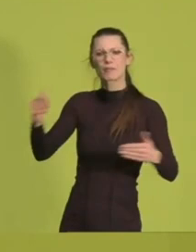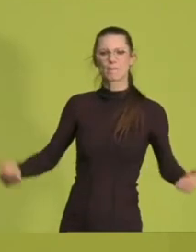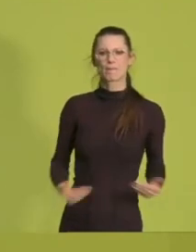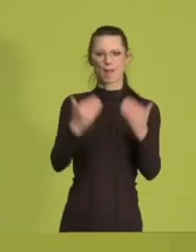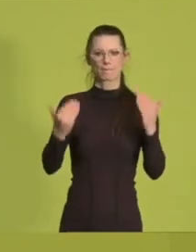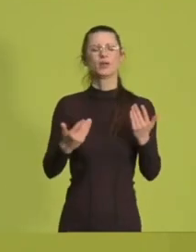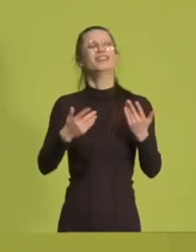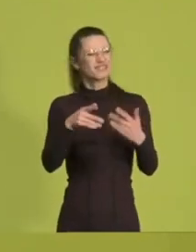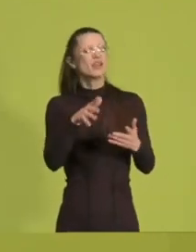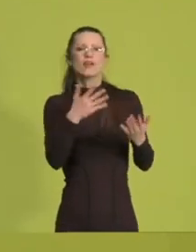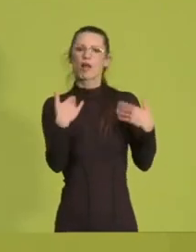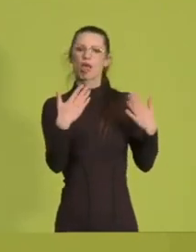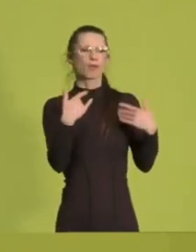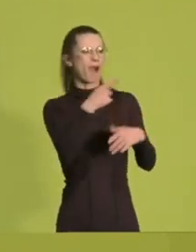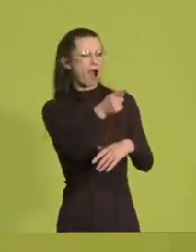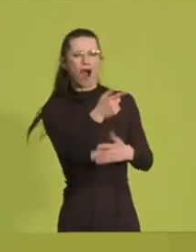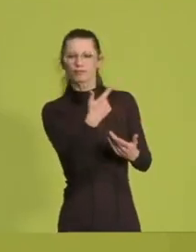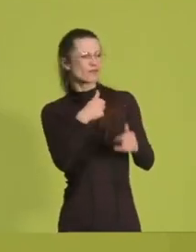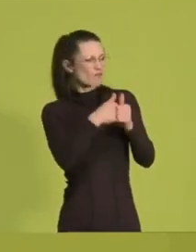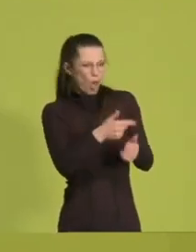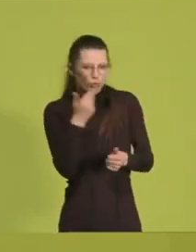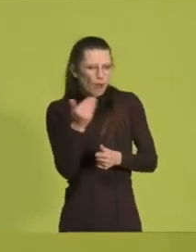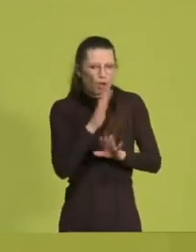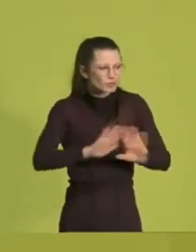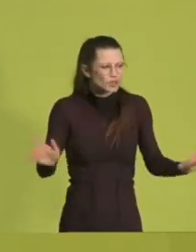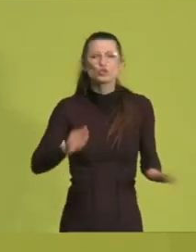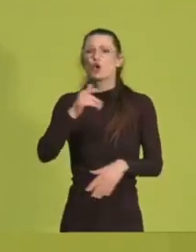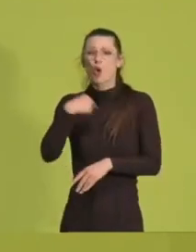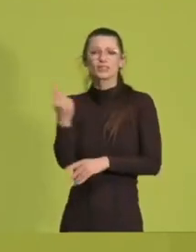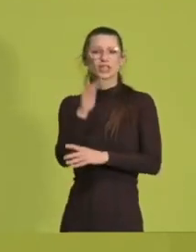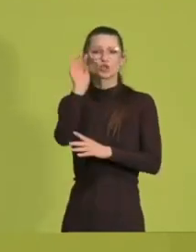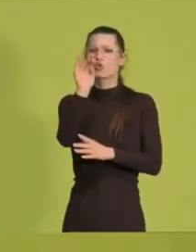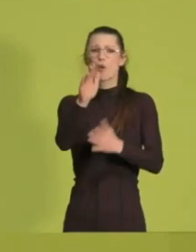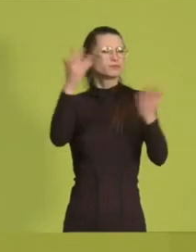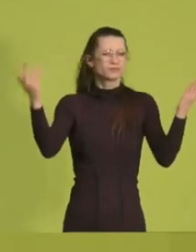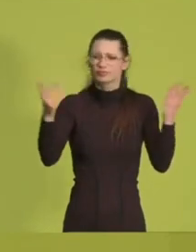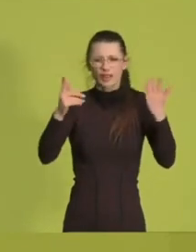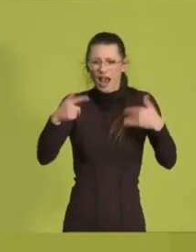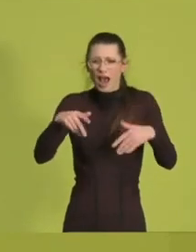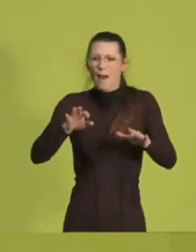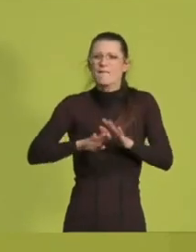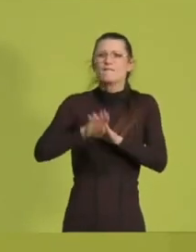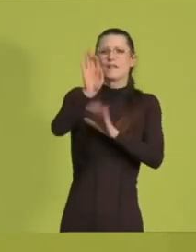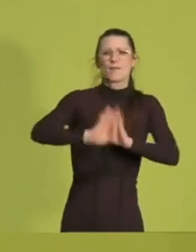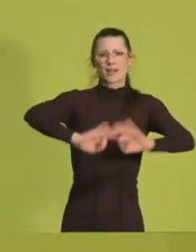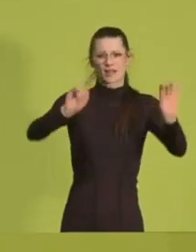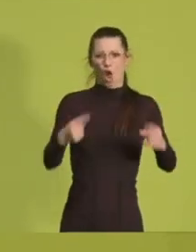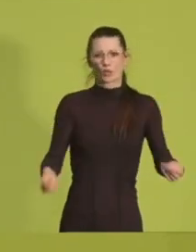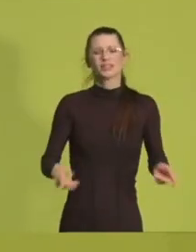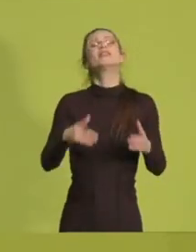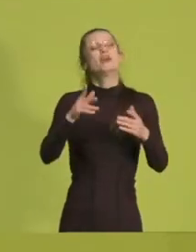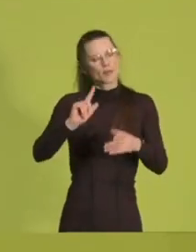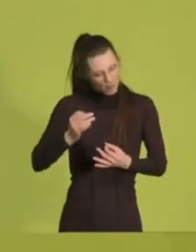Kosten des Klimas und auf Kosten unserer Zukunft. Wir brauchen wieder eine Politik, die ernst macht mit Klimaschutz,